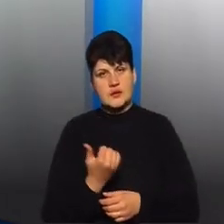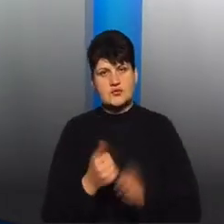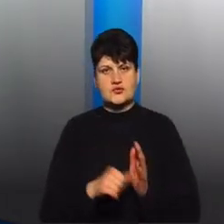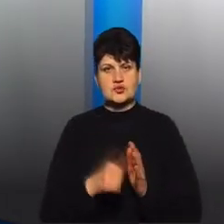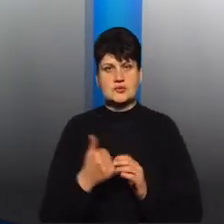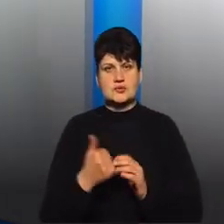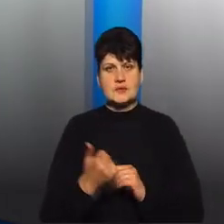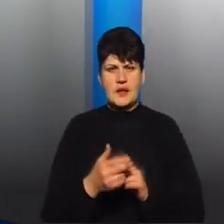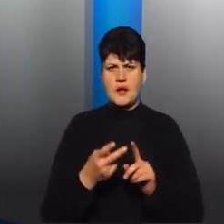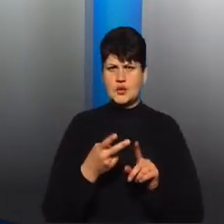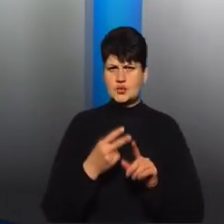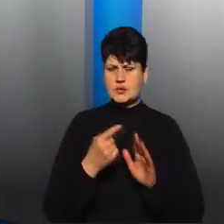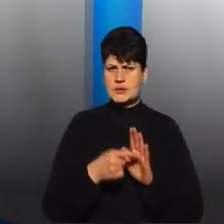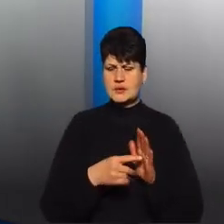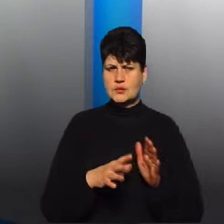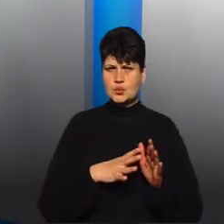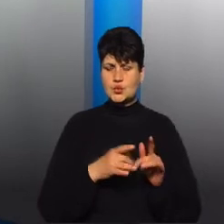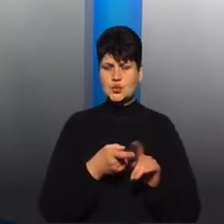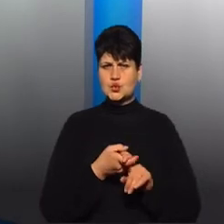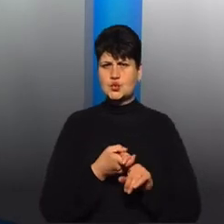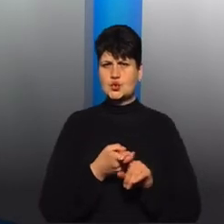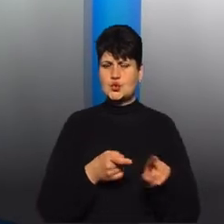питання стосовно, чи можна